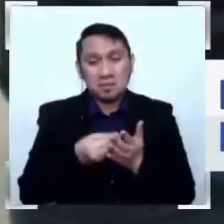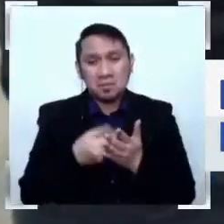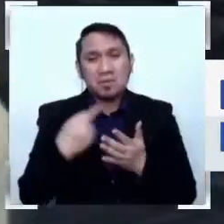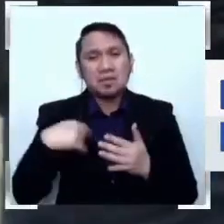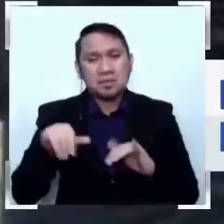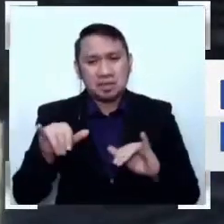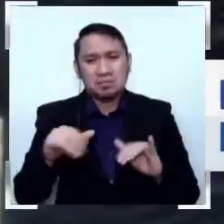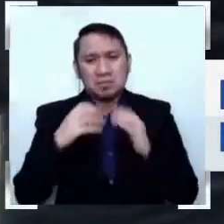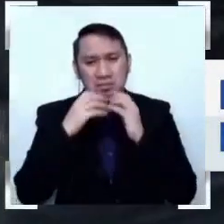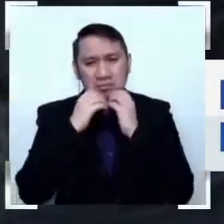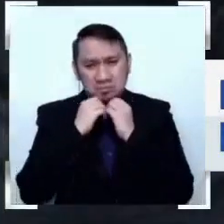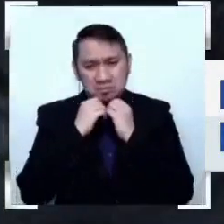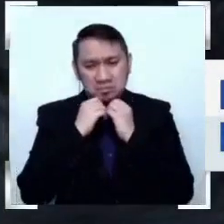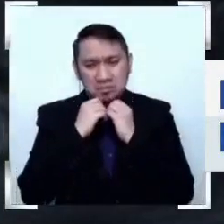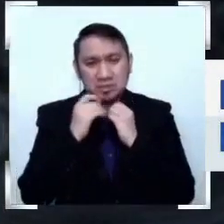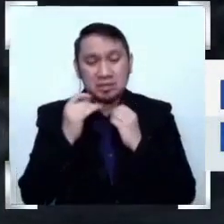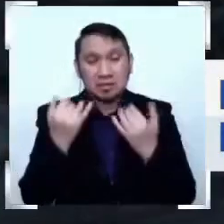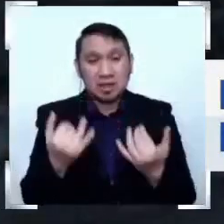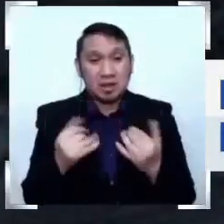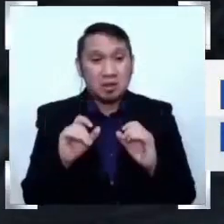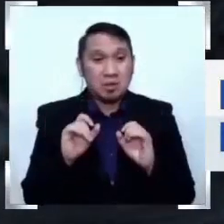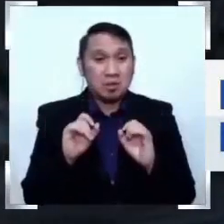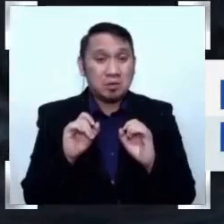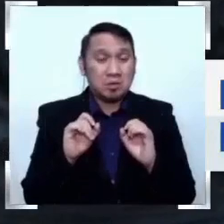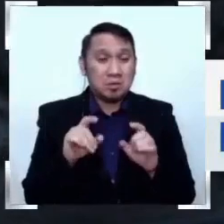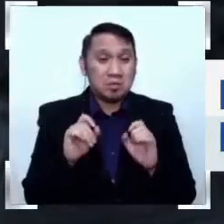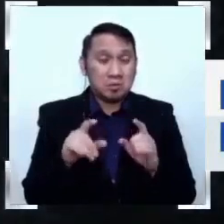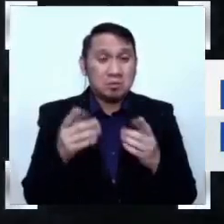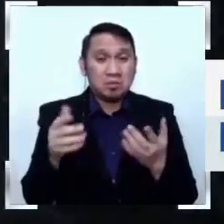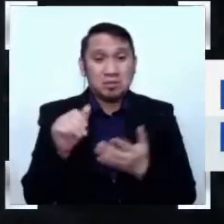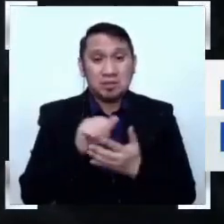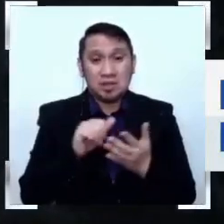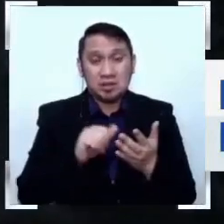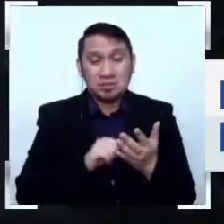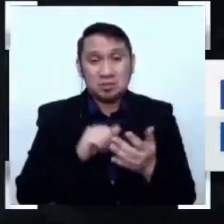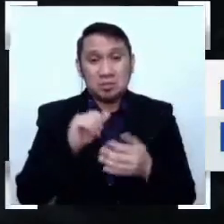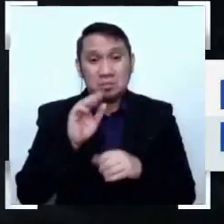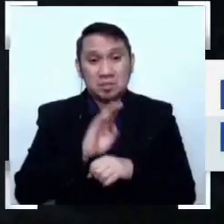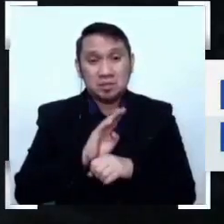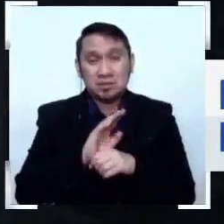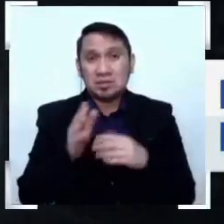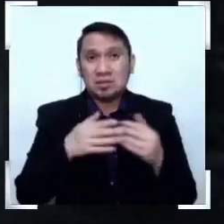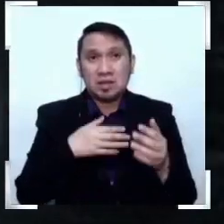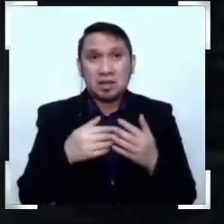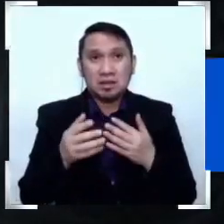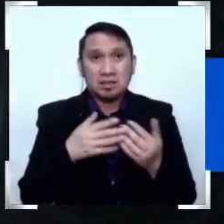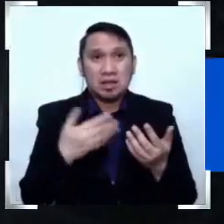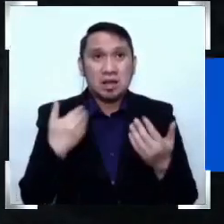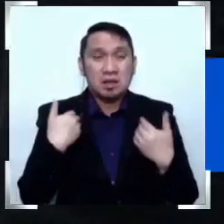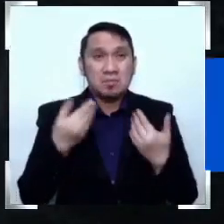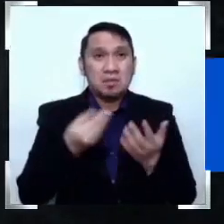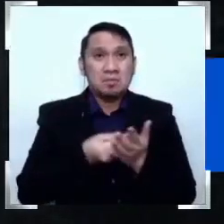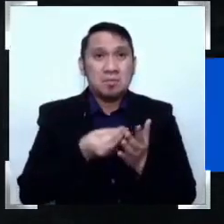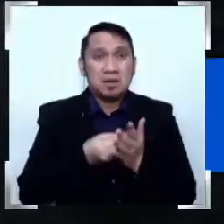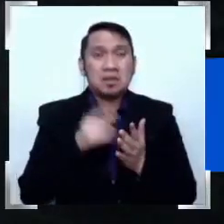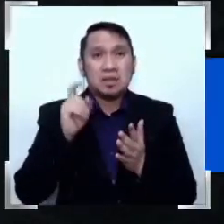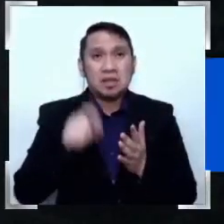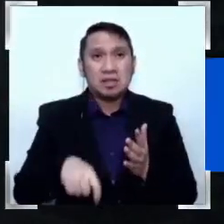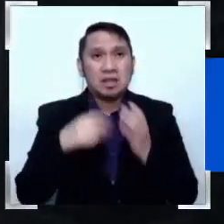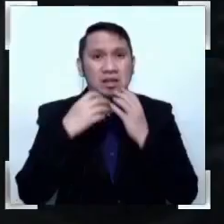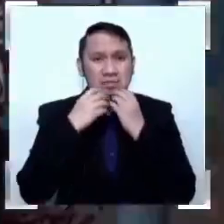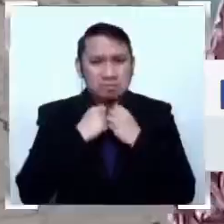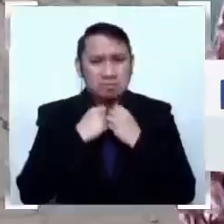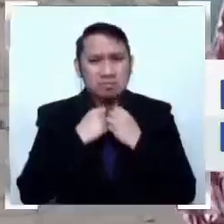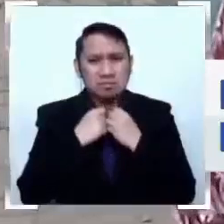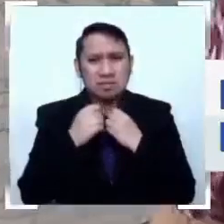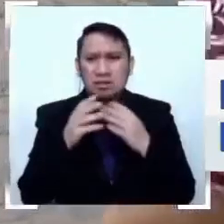kung pagbabasehan ng benta sa kanyang painting at artworks business. Kahit may pera, nagtitipid na rin. Oo, kailan na nagtitipid sila sa hindi natin alam panahon